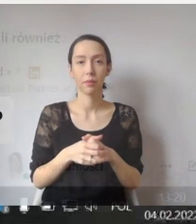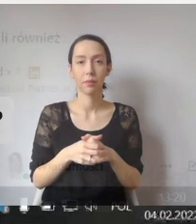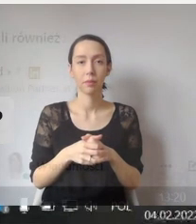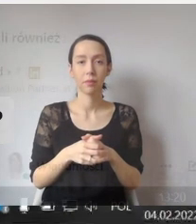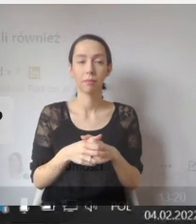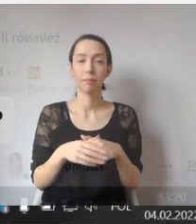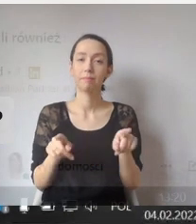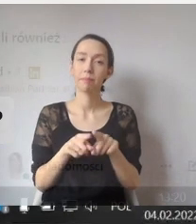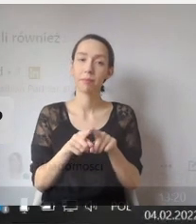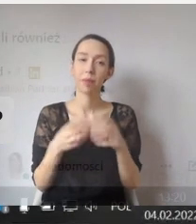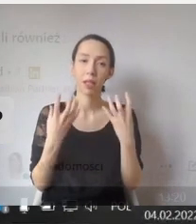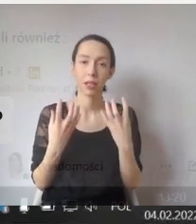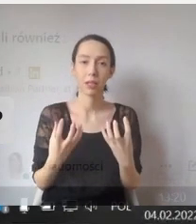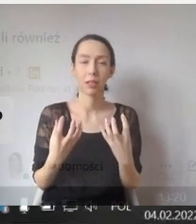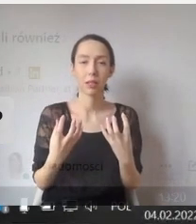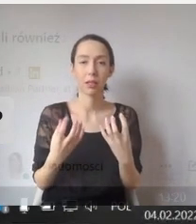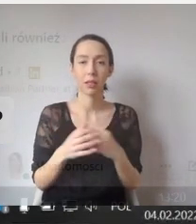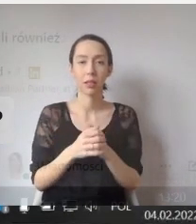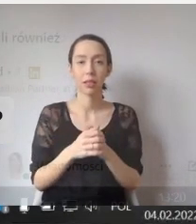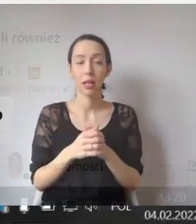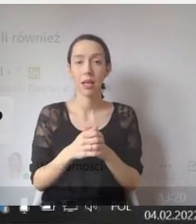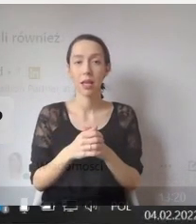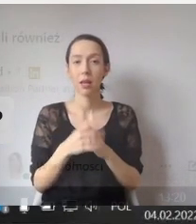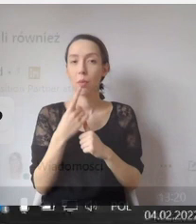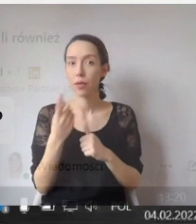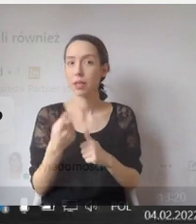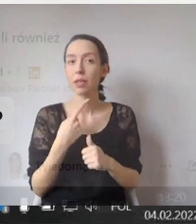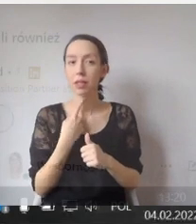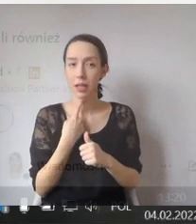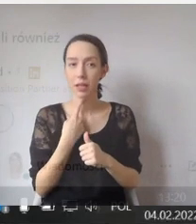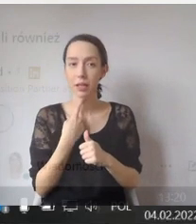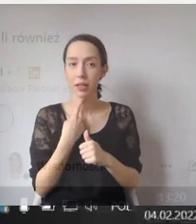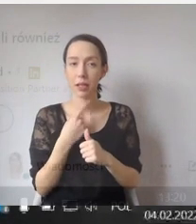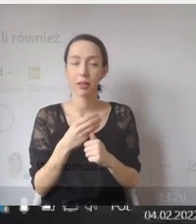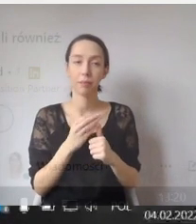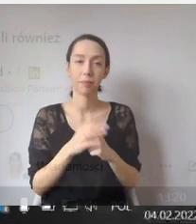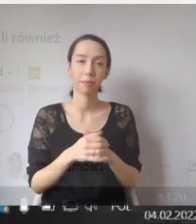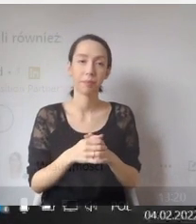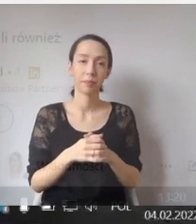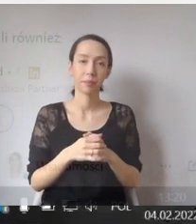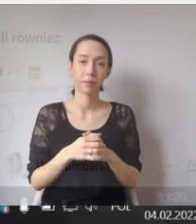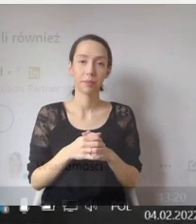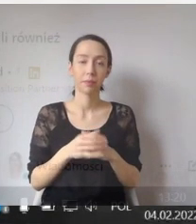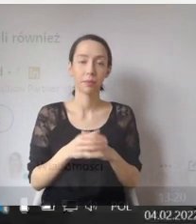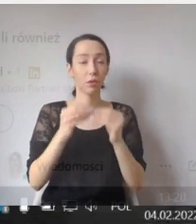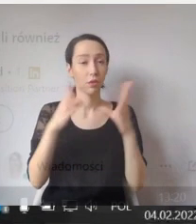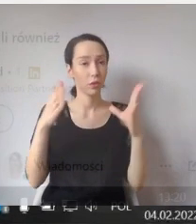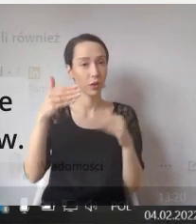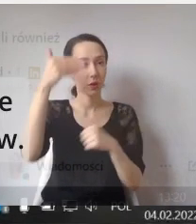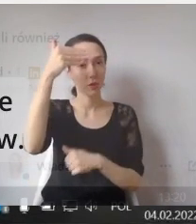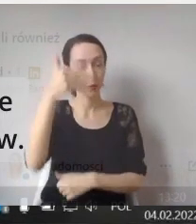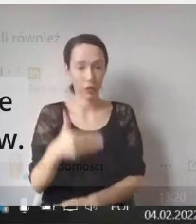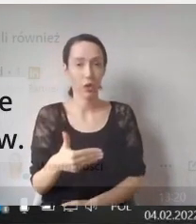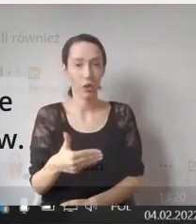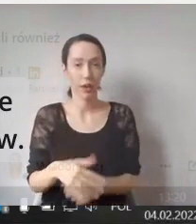I też chciałabym się teraz odnieść do języka profilu, tak? Języka, w którym możemy stworzyć swój profil. I